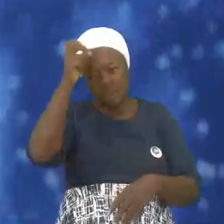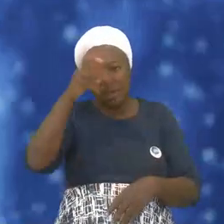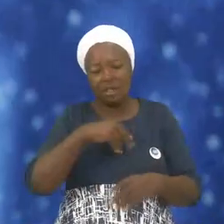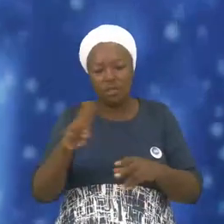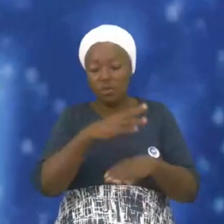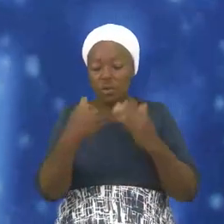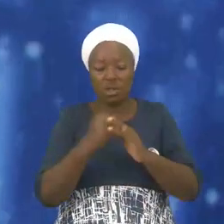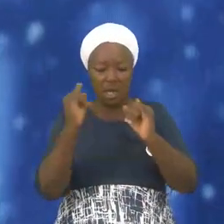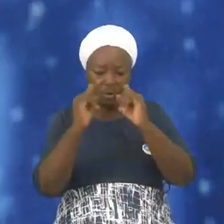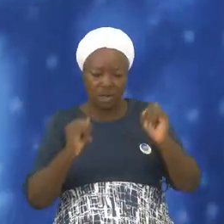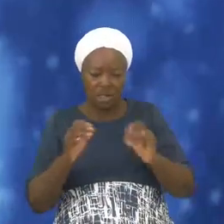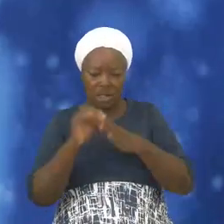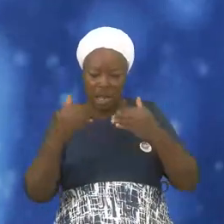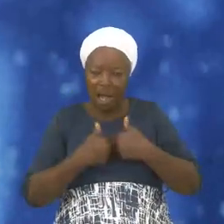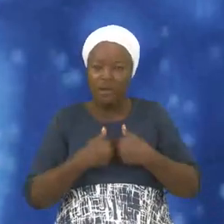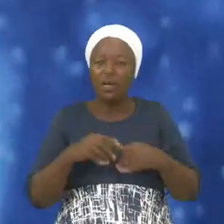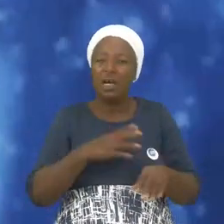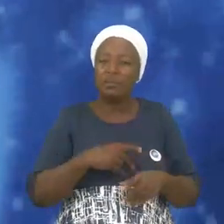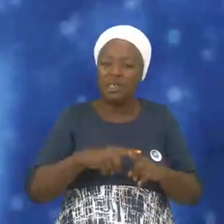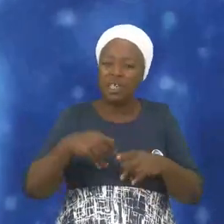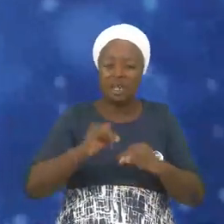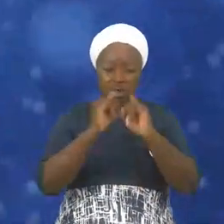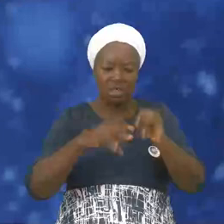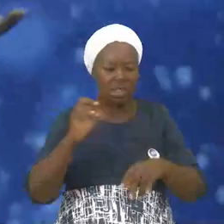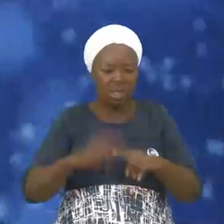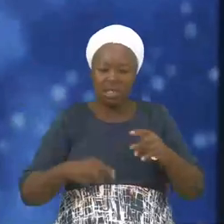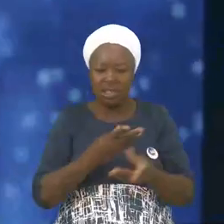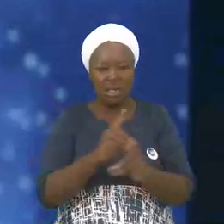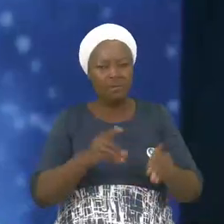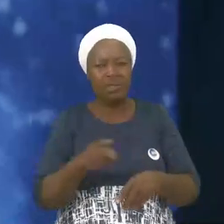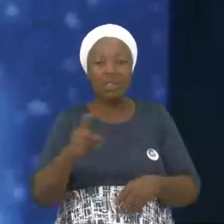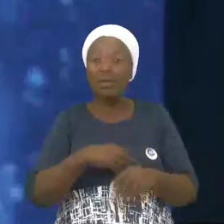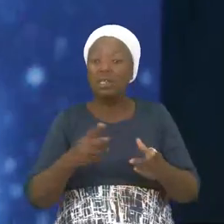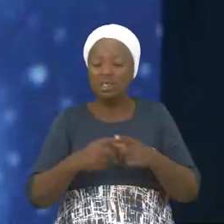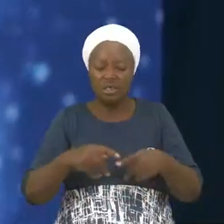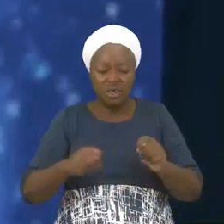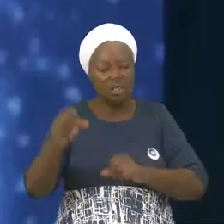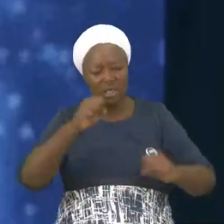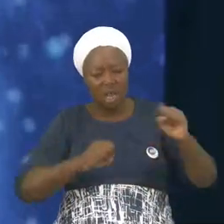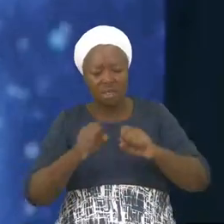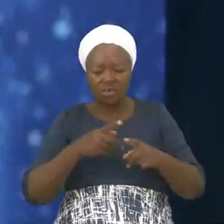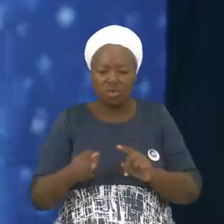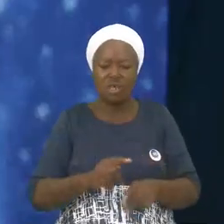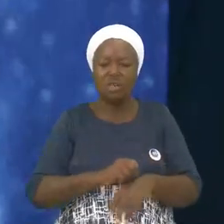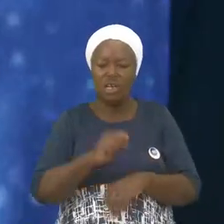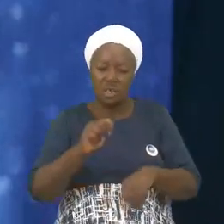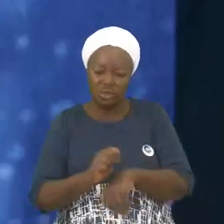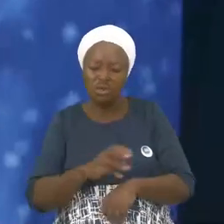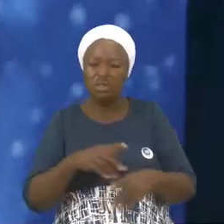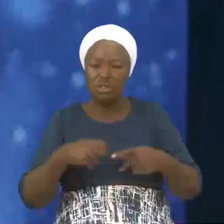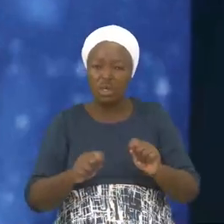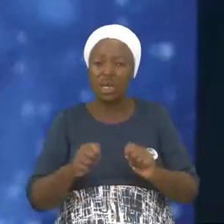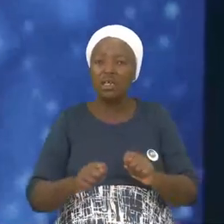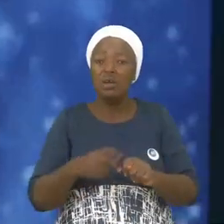les délivrer de Satan. Ils utilisent toute leur idolâtrie et leur idole et leur idolâtrie n'a pas pu les délivrer.